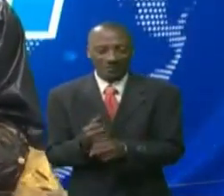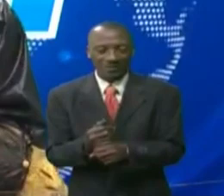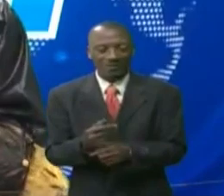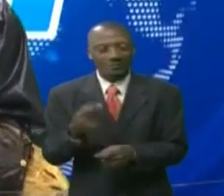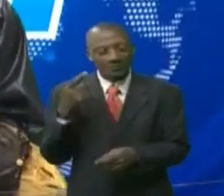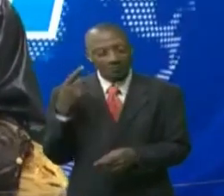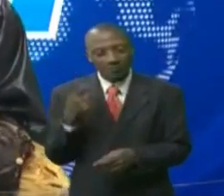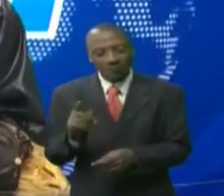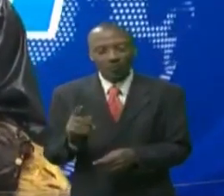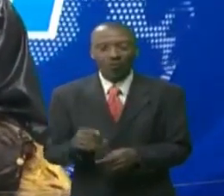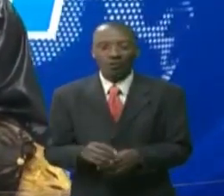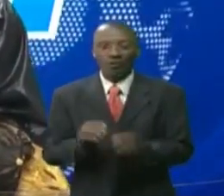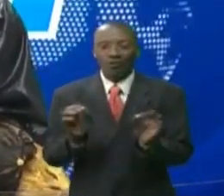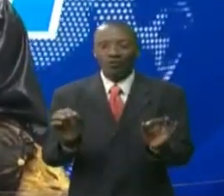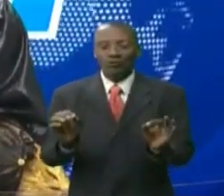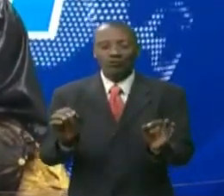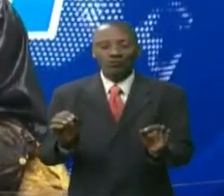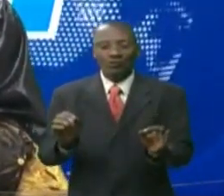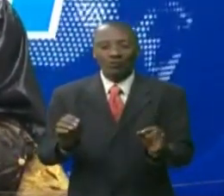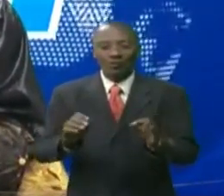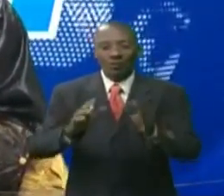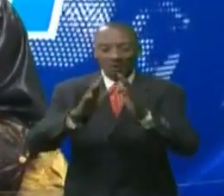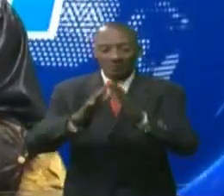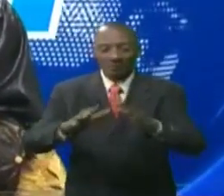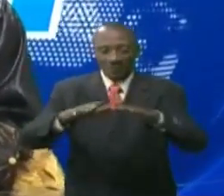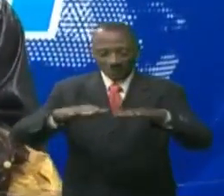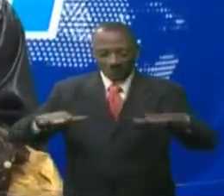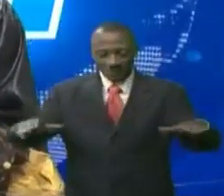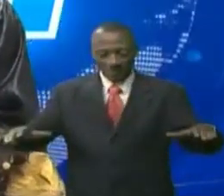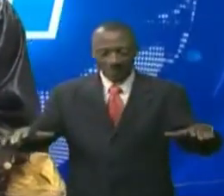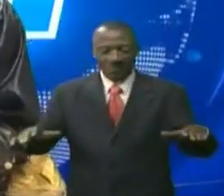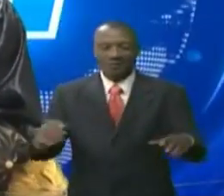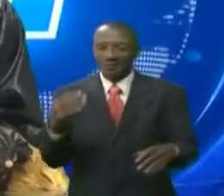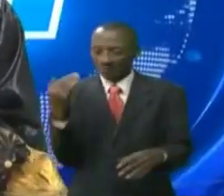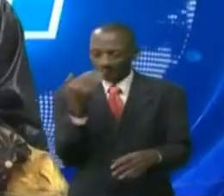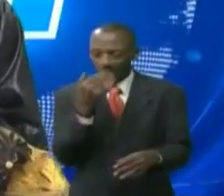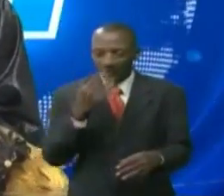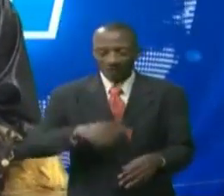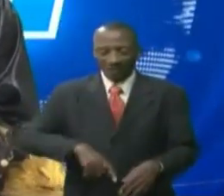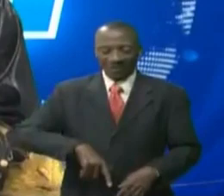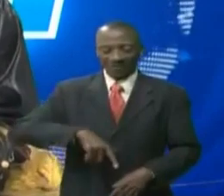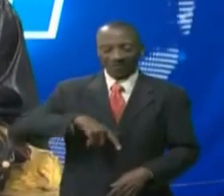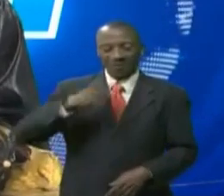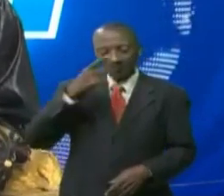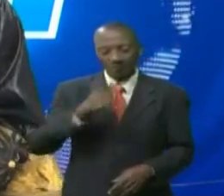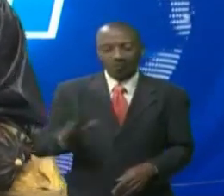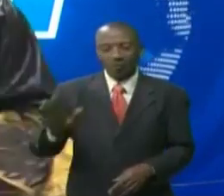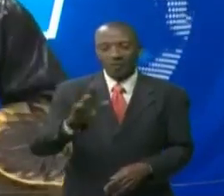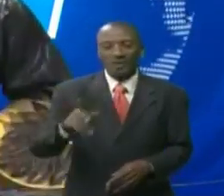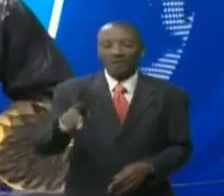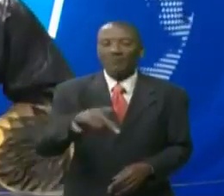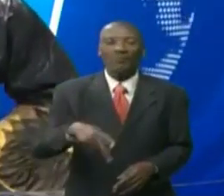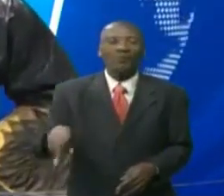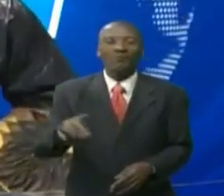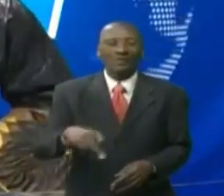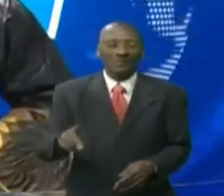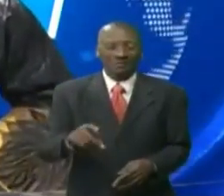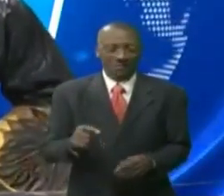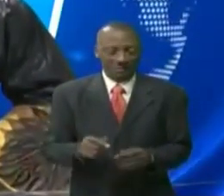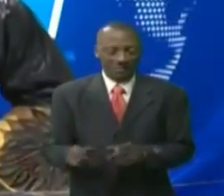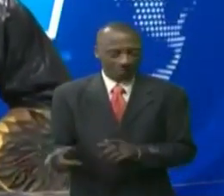nouveaux bâtiments témoignent l'image de la grandeur de cette province pouau économique de la RDC une histoire de Gaetan